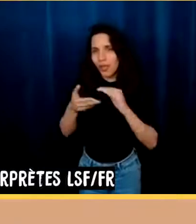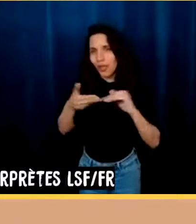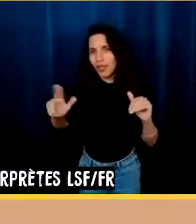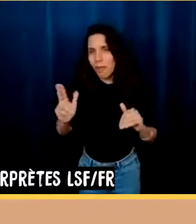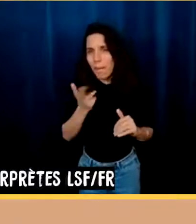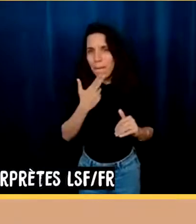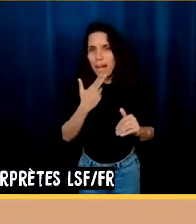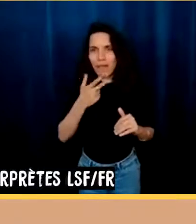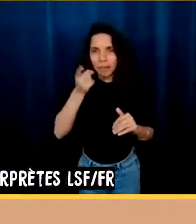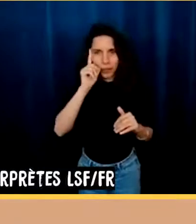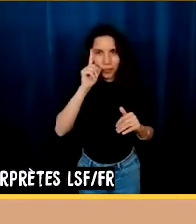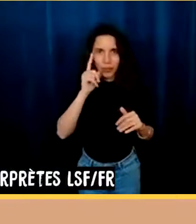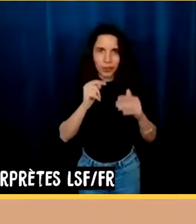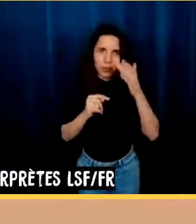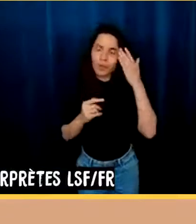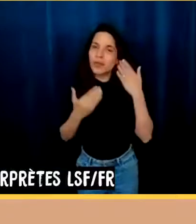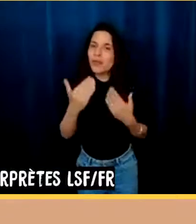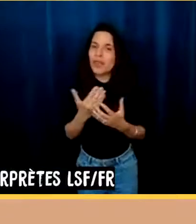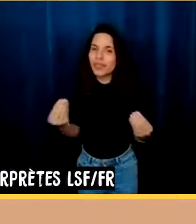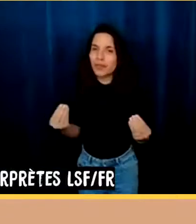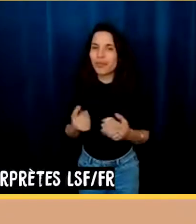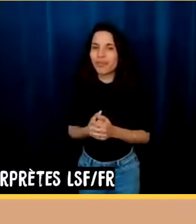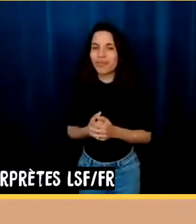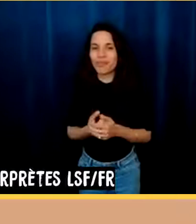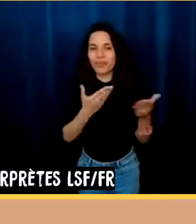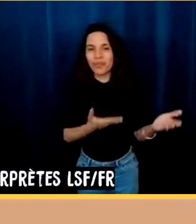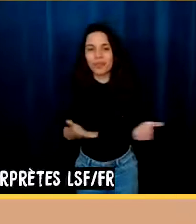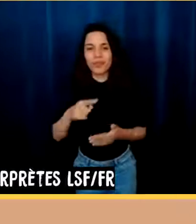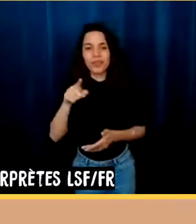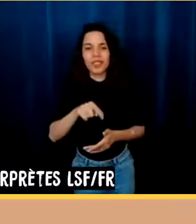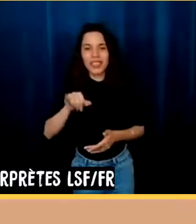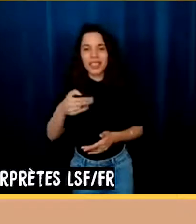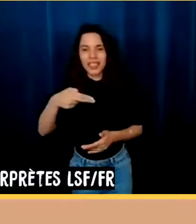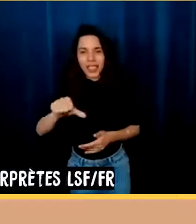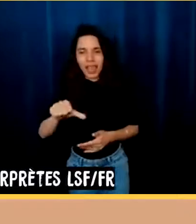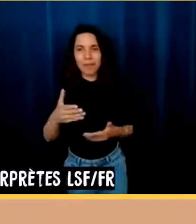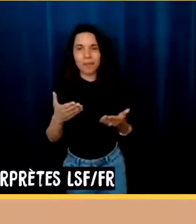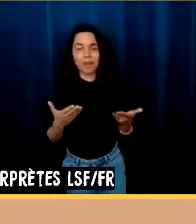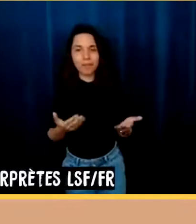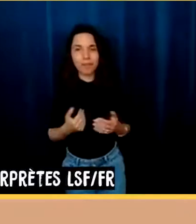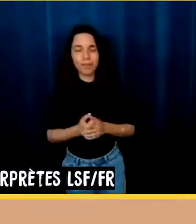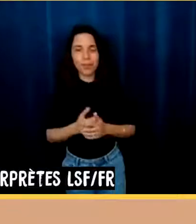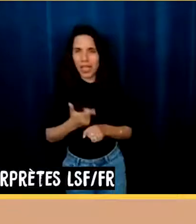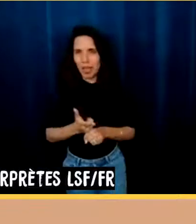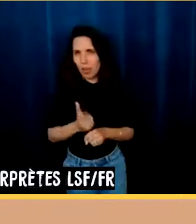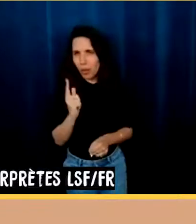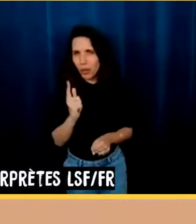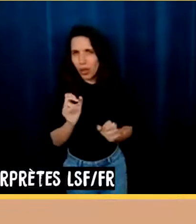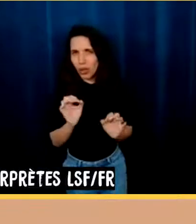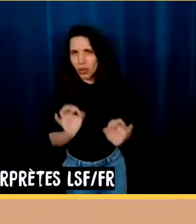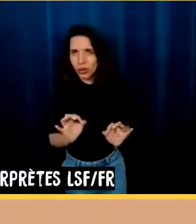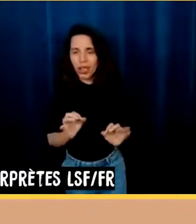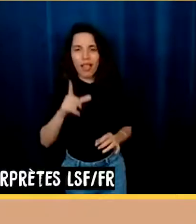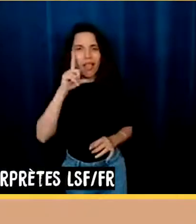parfaite. Donc merci beaucoup. Zina Hamzaoui, il y a 2 ans, justement, l'ALAB